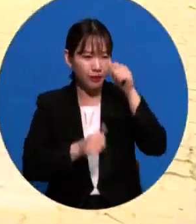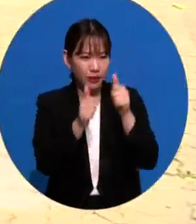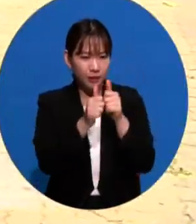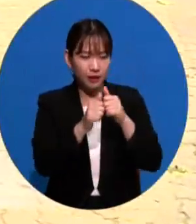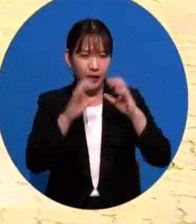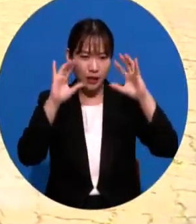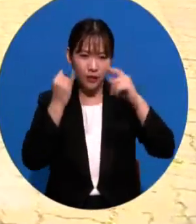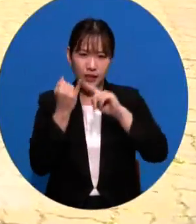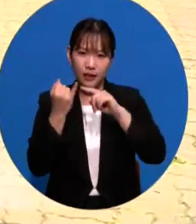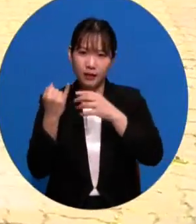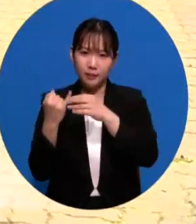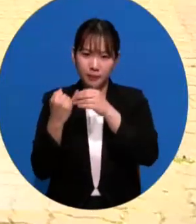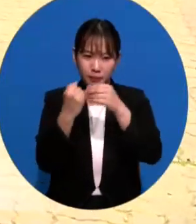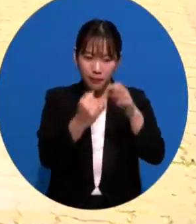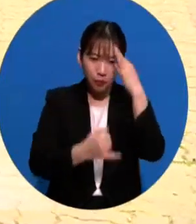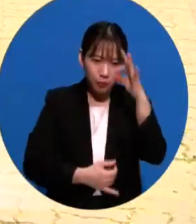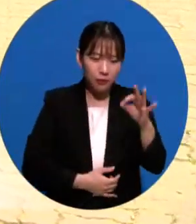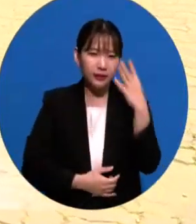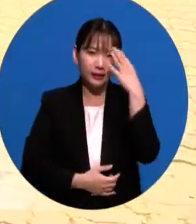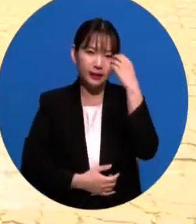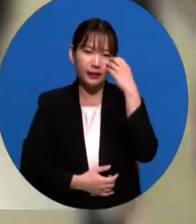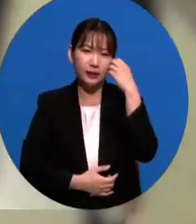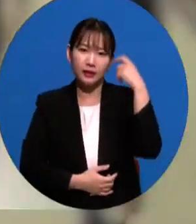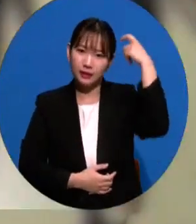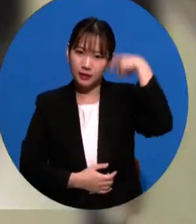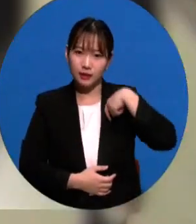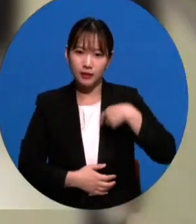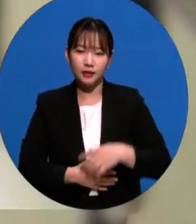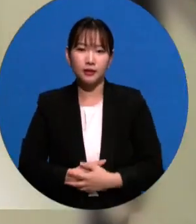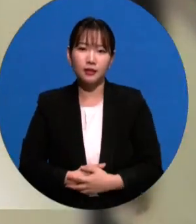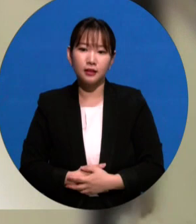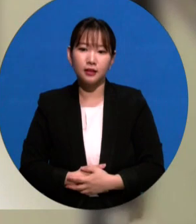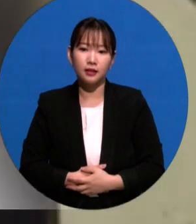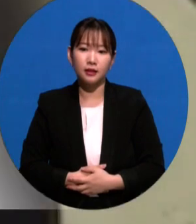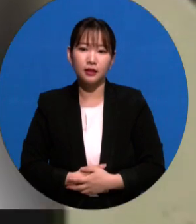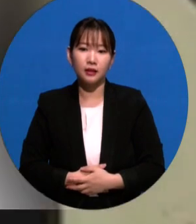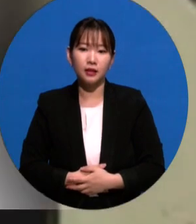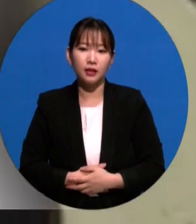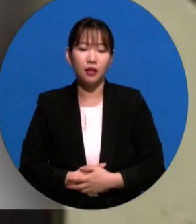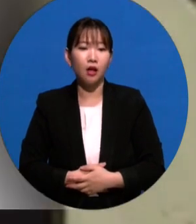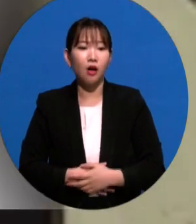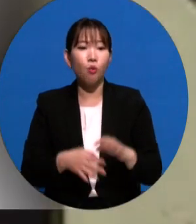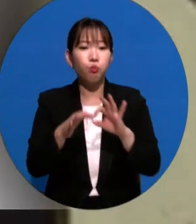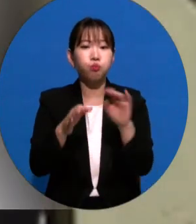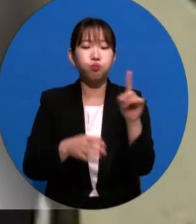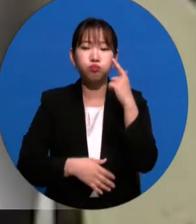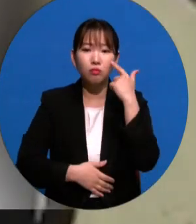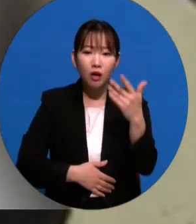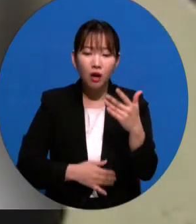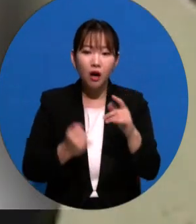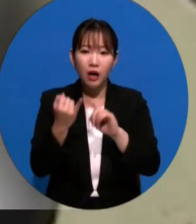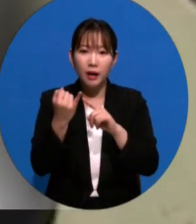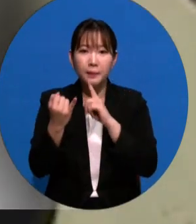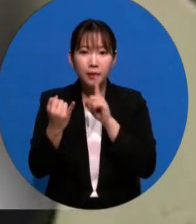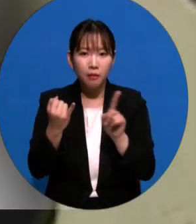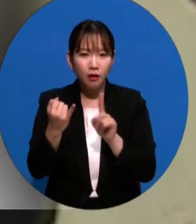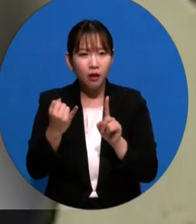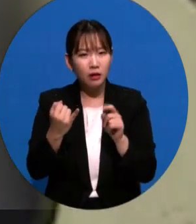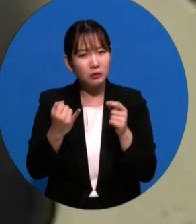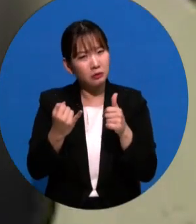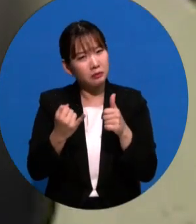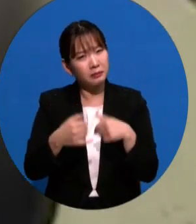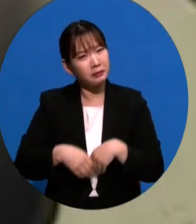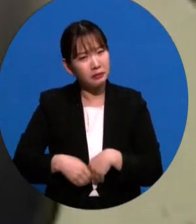여자아이를 데리고 가는 것을 보고 수상하다는 것을 직감했습니다. 그리고 이들의 관계를 물었는데 아이는 다소